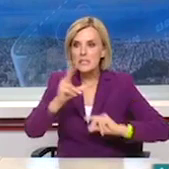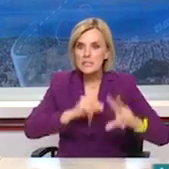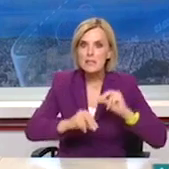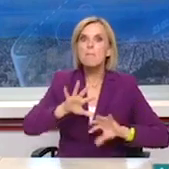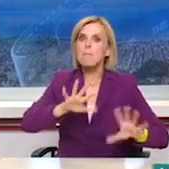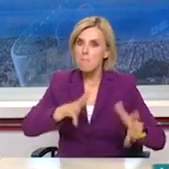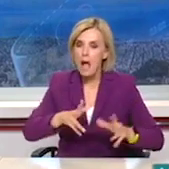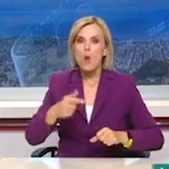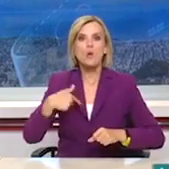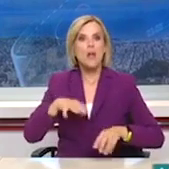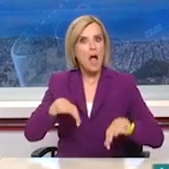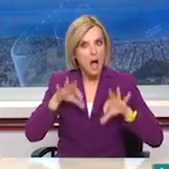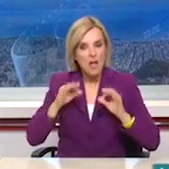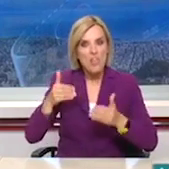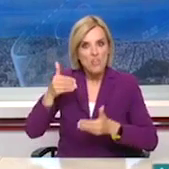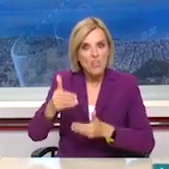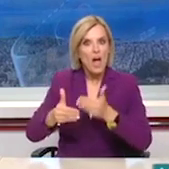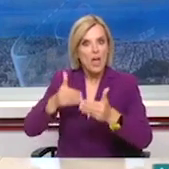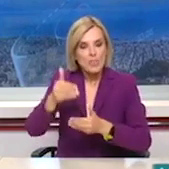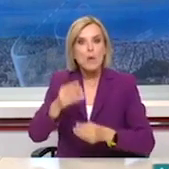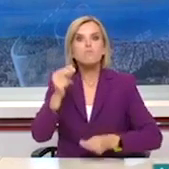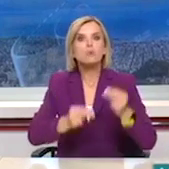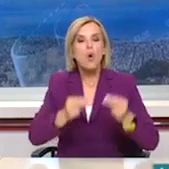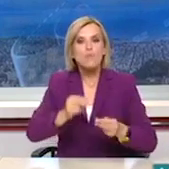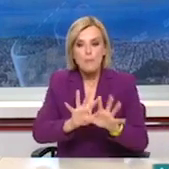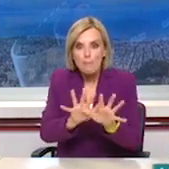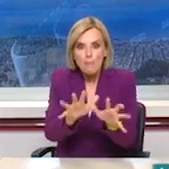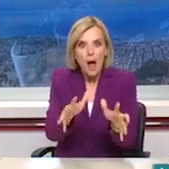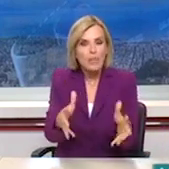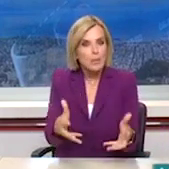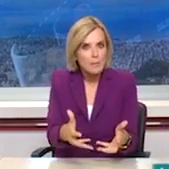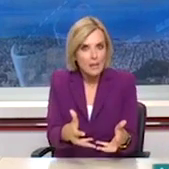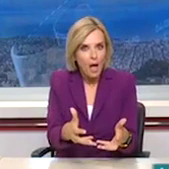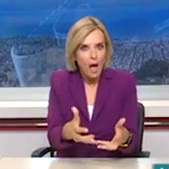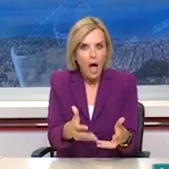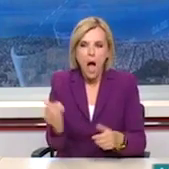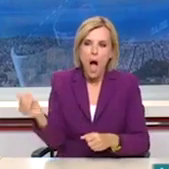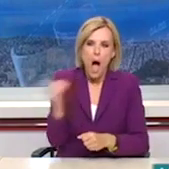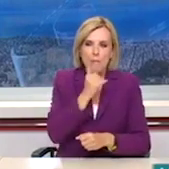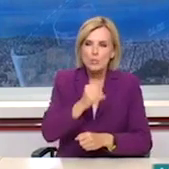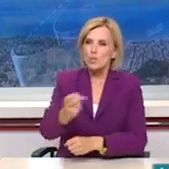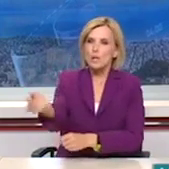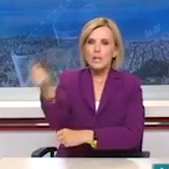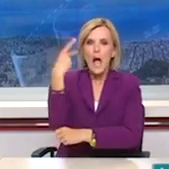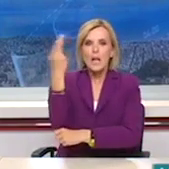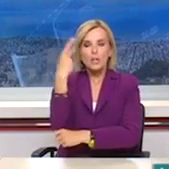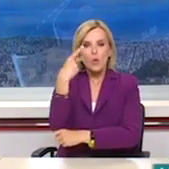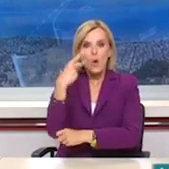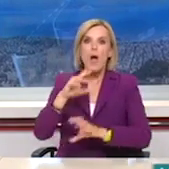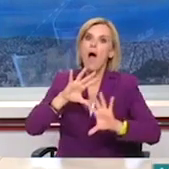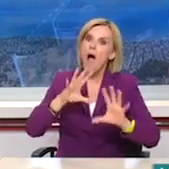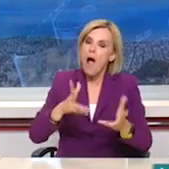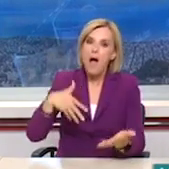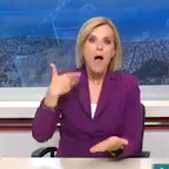σημαντική απειλή, αντιμετωπίσαμε κάποια σκληρή κριτική. Γιατί πράγματι τα έως τότε λίγα δεδομένα δεν αρκούσαν για να τεκμηριωθεί μια σοβαρή για τον κόσμο